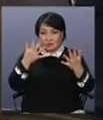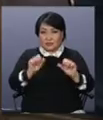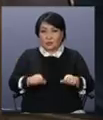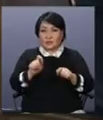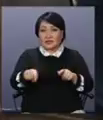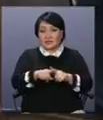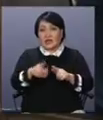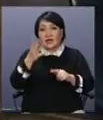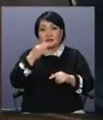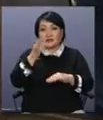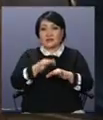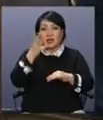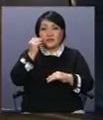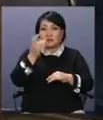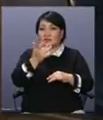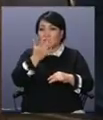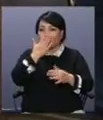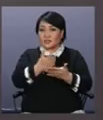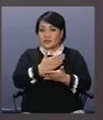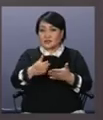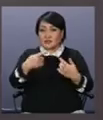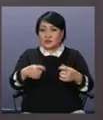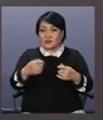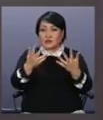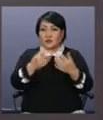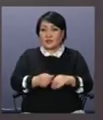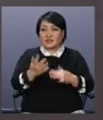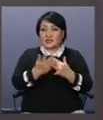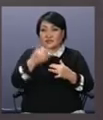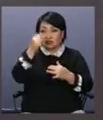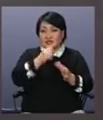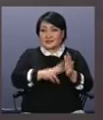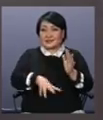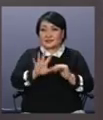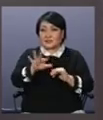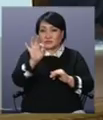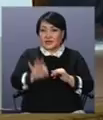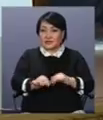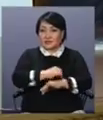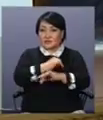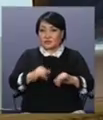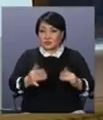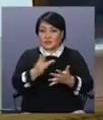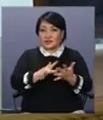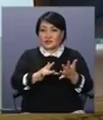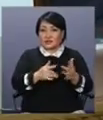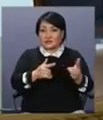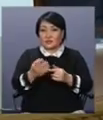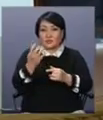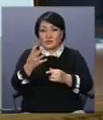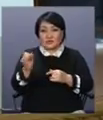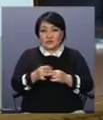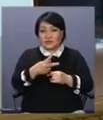Алматы мен Жапония арасында сауда-саттық көлемі жарты жылда ғана 85% артқан. Бүгінде қалада бірлескен 14 және